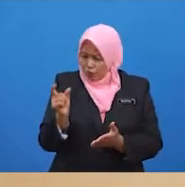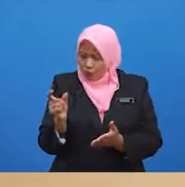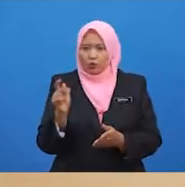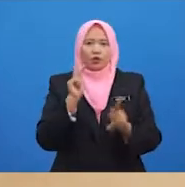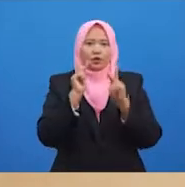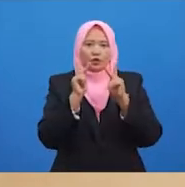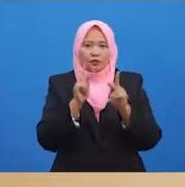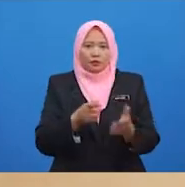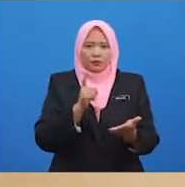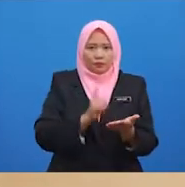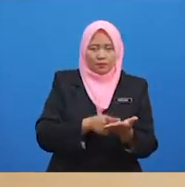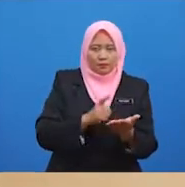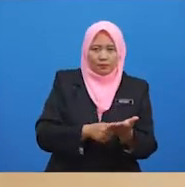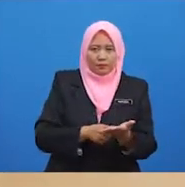akhir.